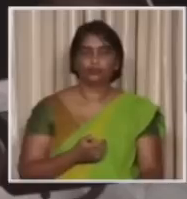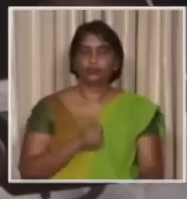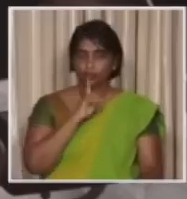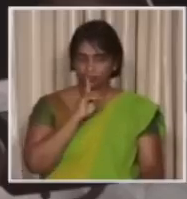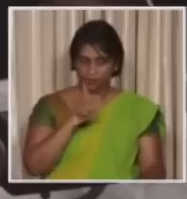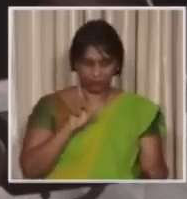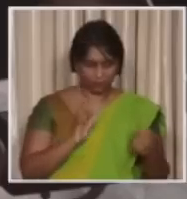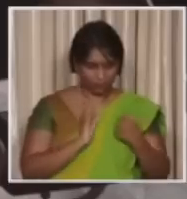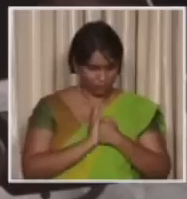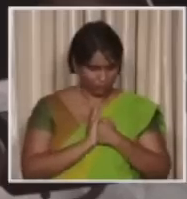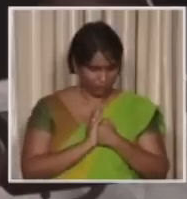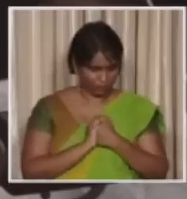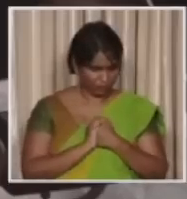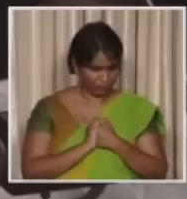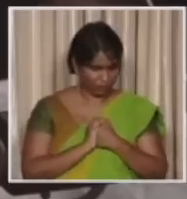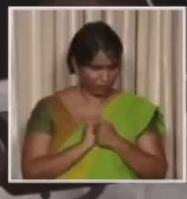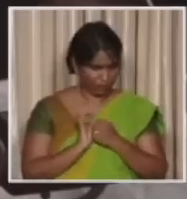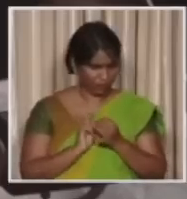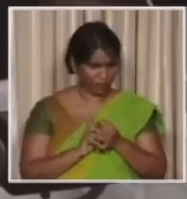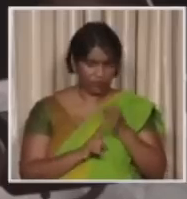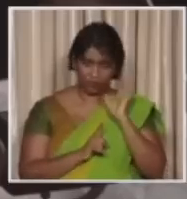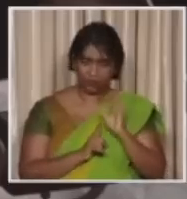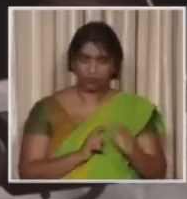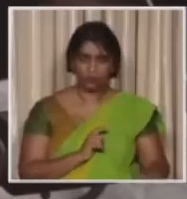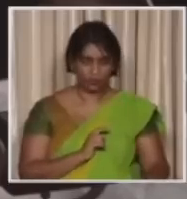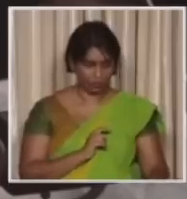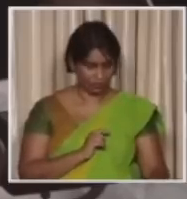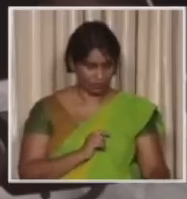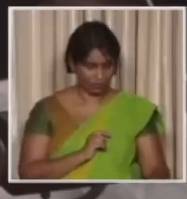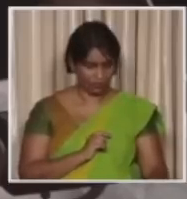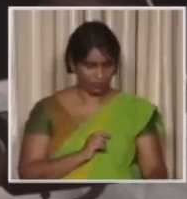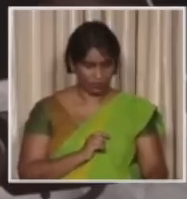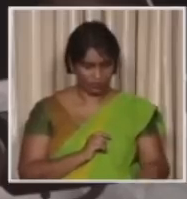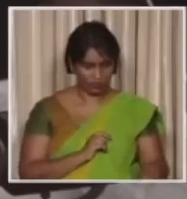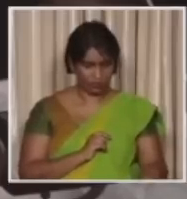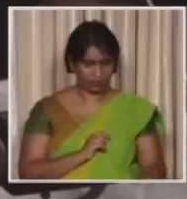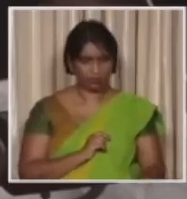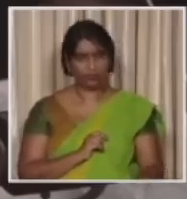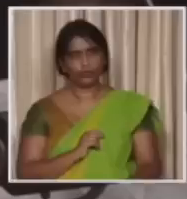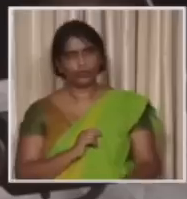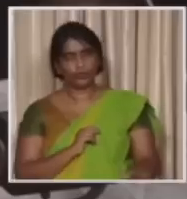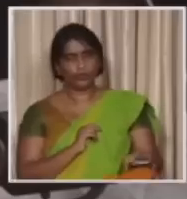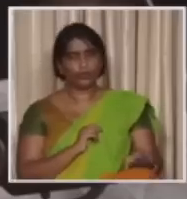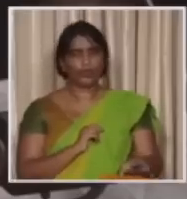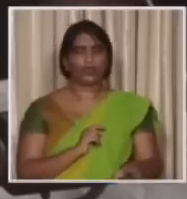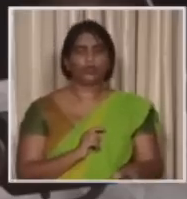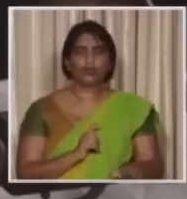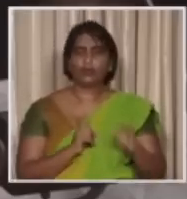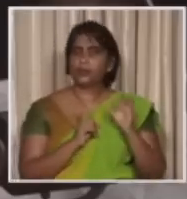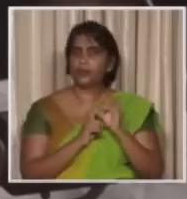මේ ගරු සභාපතිතුමනි, ගරු ප්‍රේමනාත් දොළවත්ව මැතිතුමා